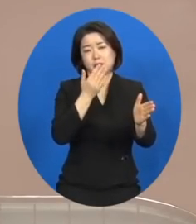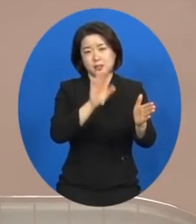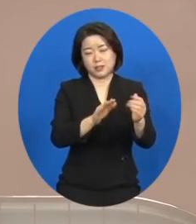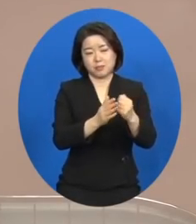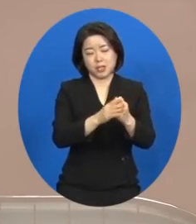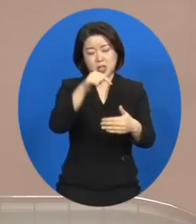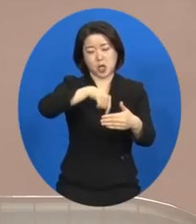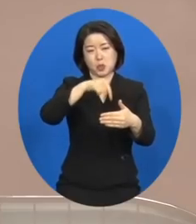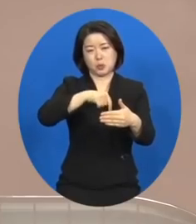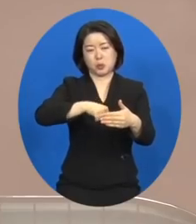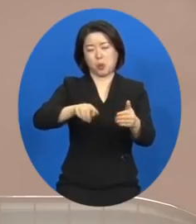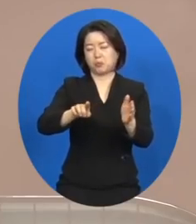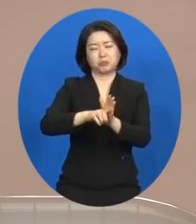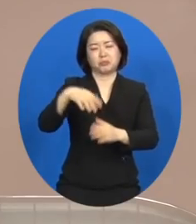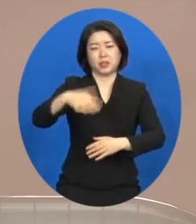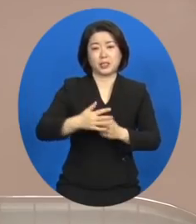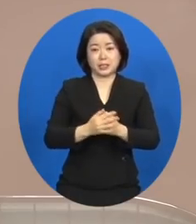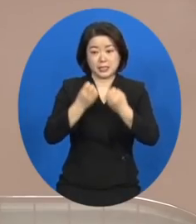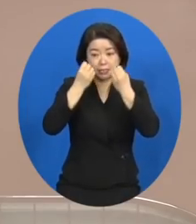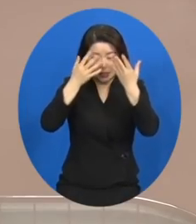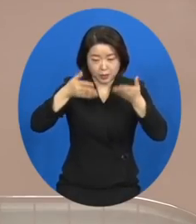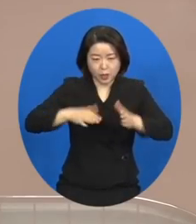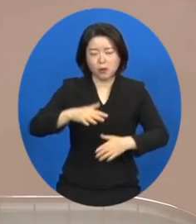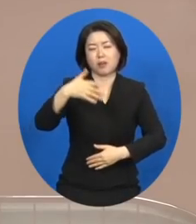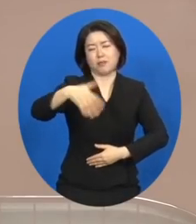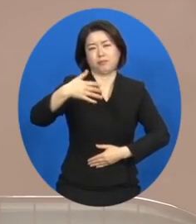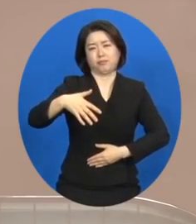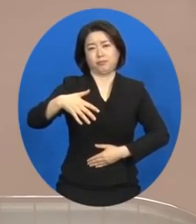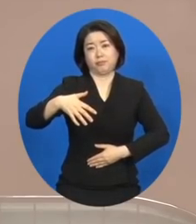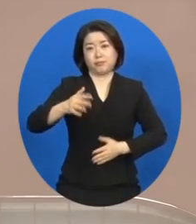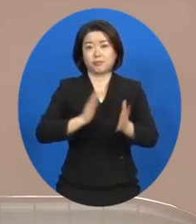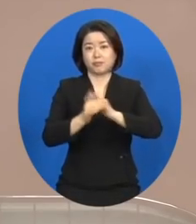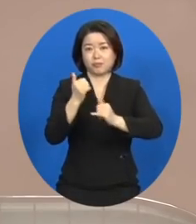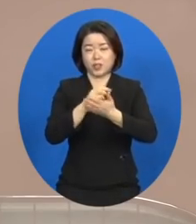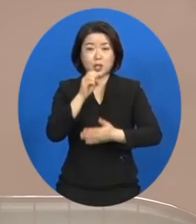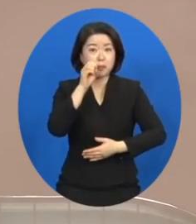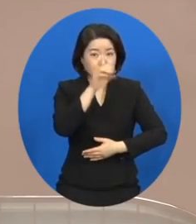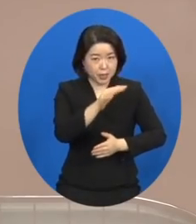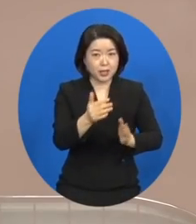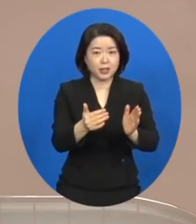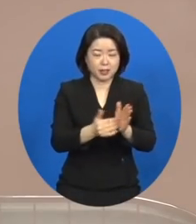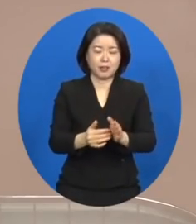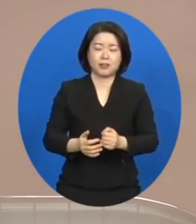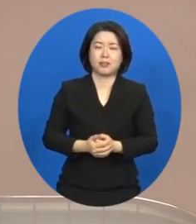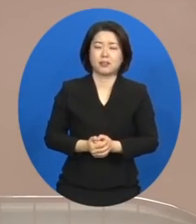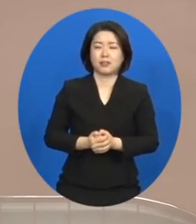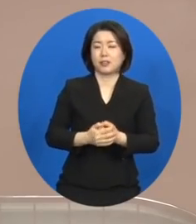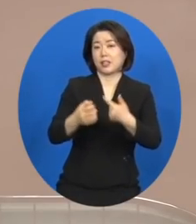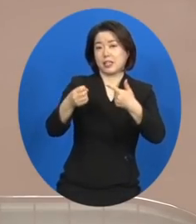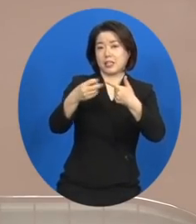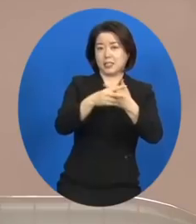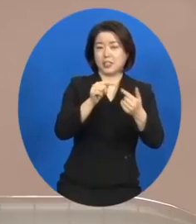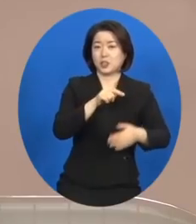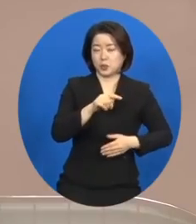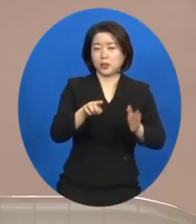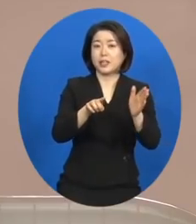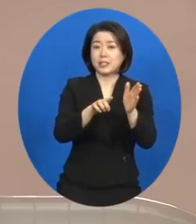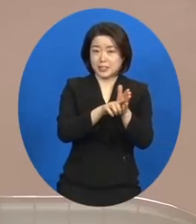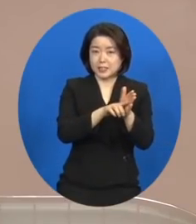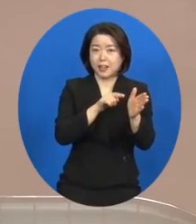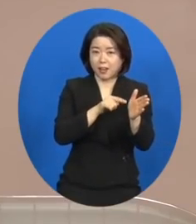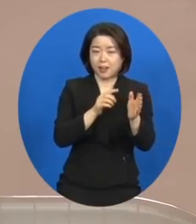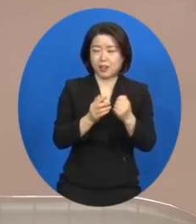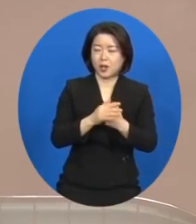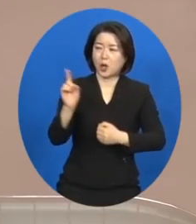믿은 거 아니야. 너 아직 거듭나지 않았어라고 예수님이 그렇게 말씀을 하시는 거예요. 근데 이 니고데모의 신앙도 어떻게 보면